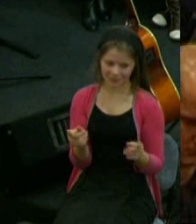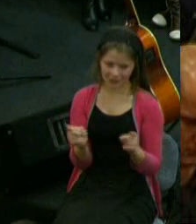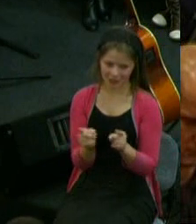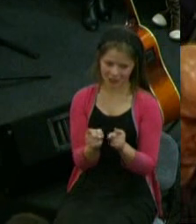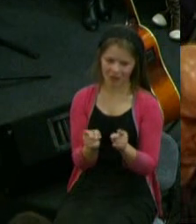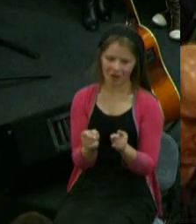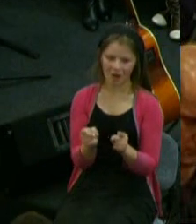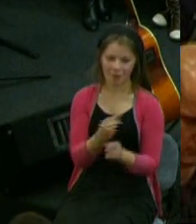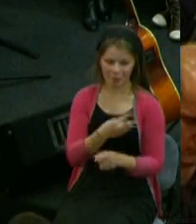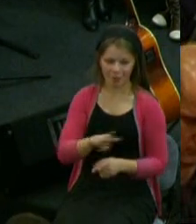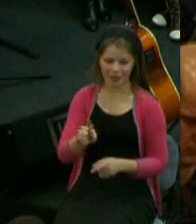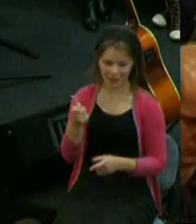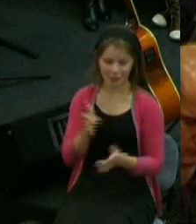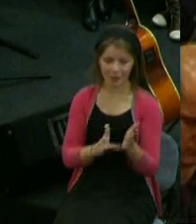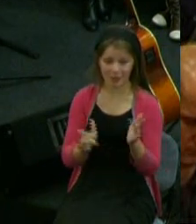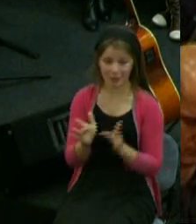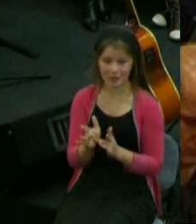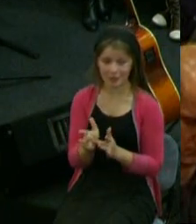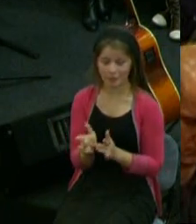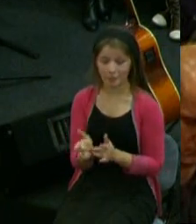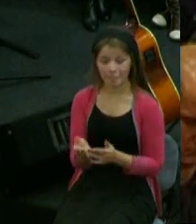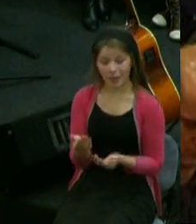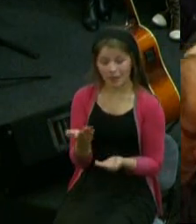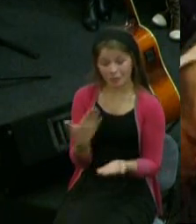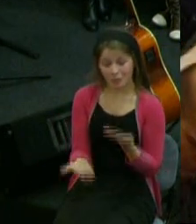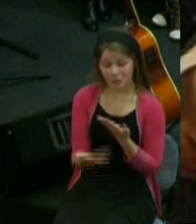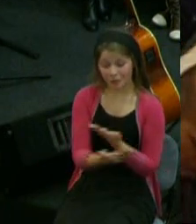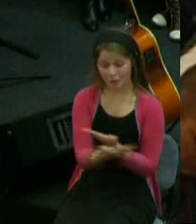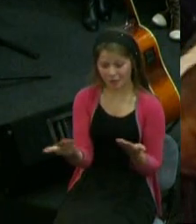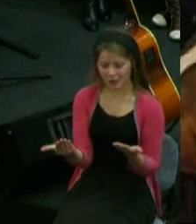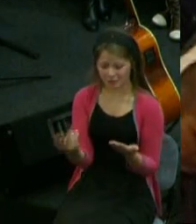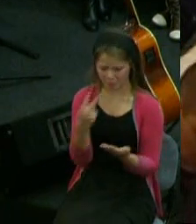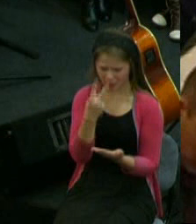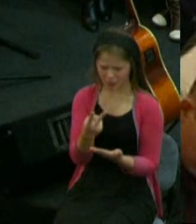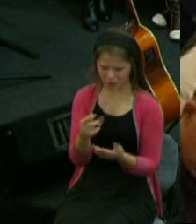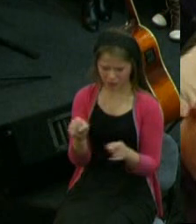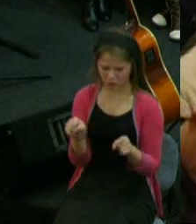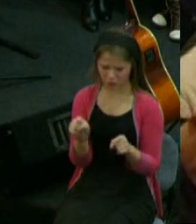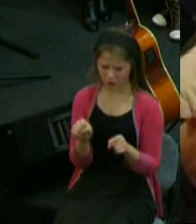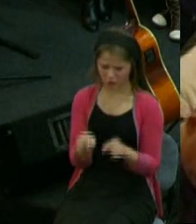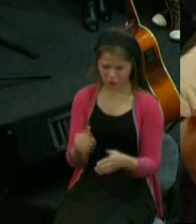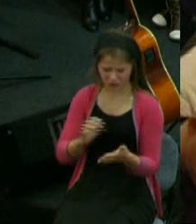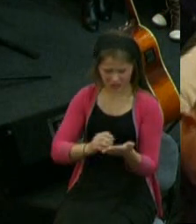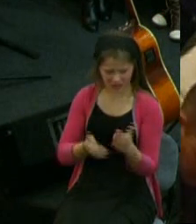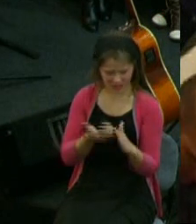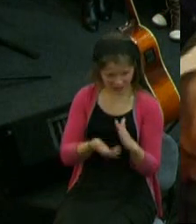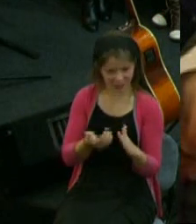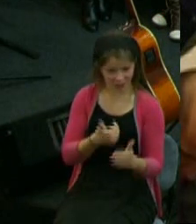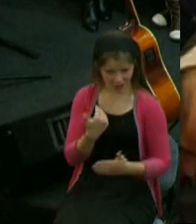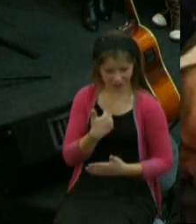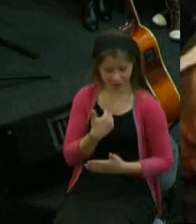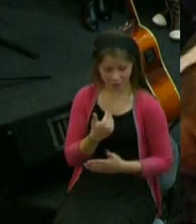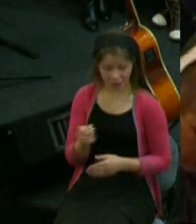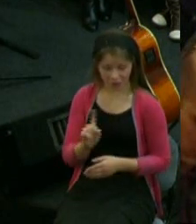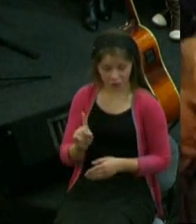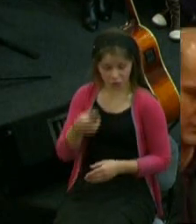моментів про нашого Господа Ісуса. Можливо, ми знайшли себе, чомусь знайшли непохожий, щось недостає, щось